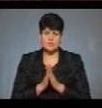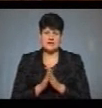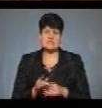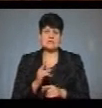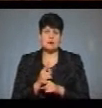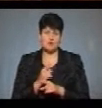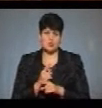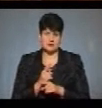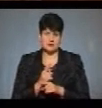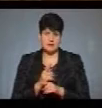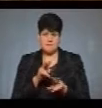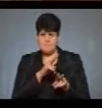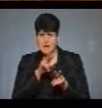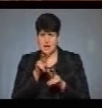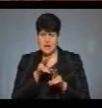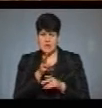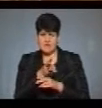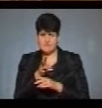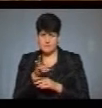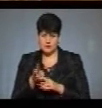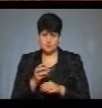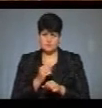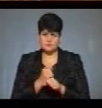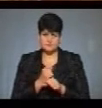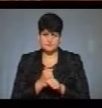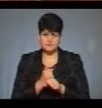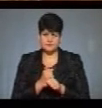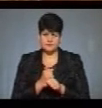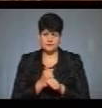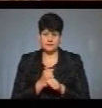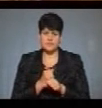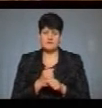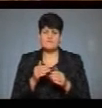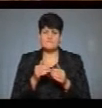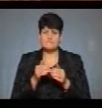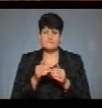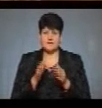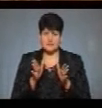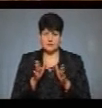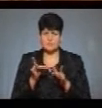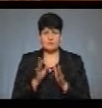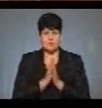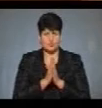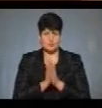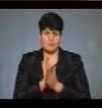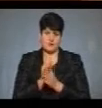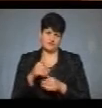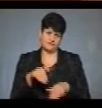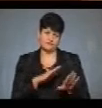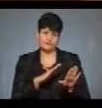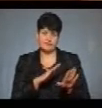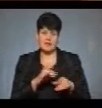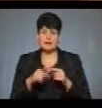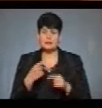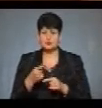задовольнити. Перегляд відеозапису здійснювати в закритому режимі, тому пресу просимо видалитися. Наступне